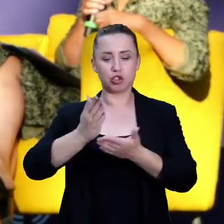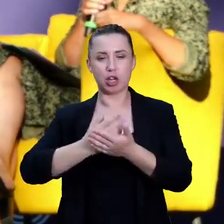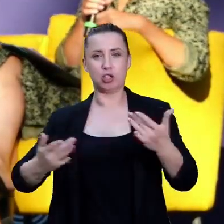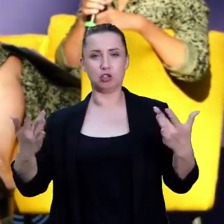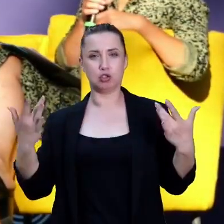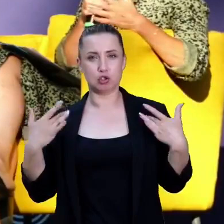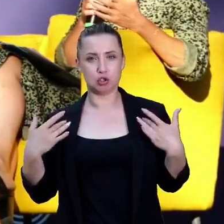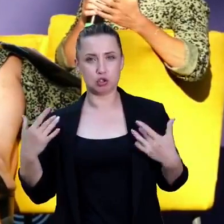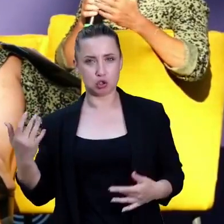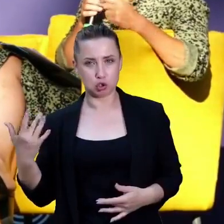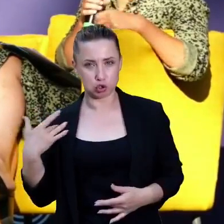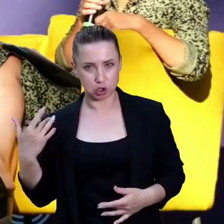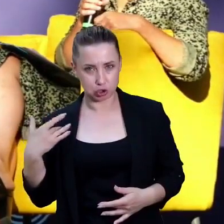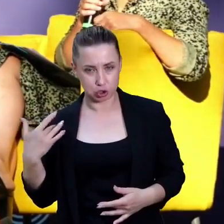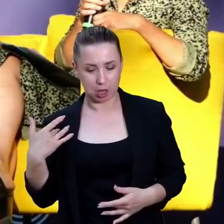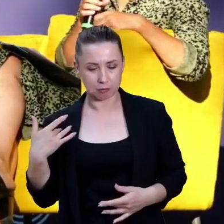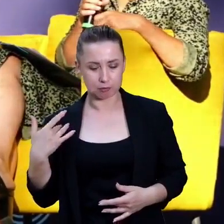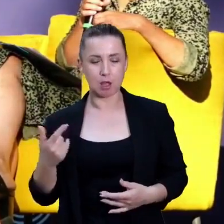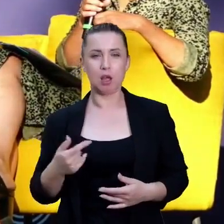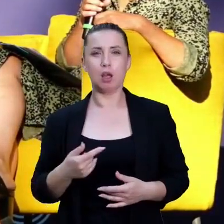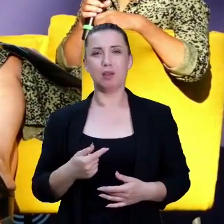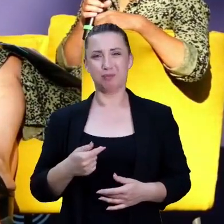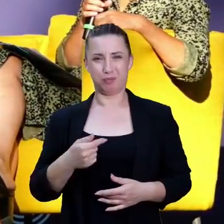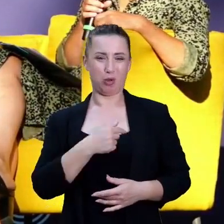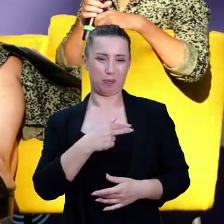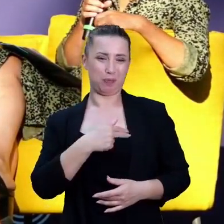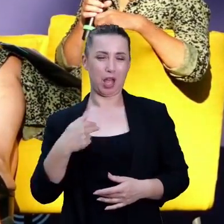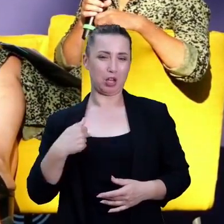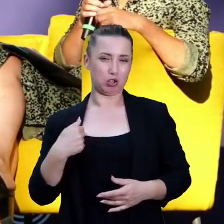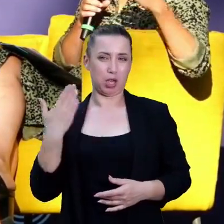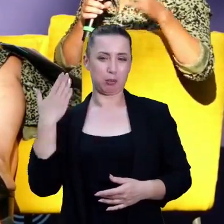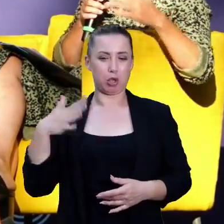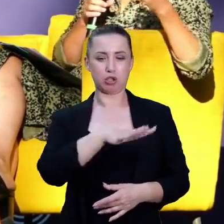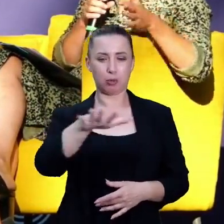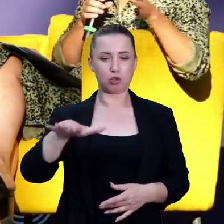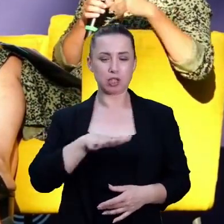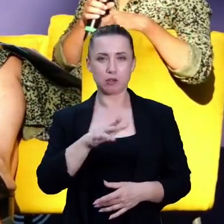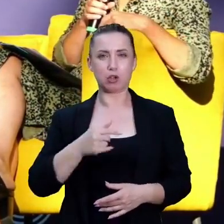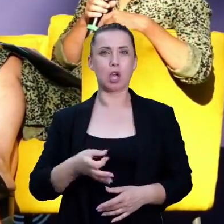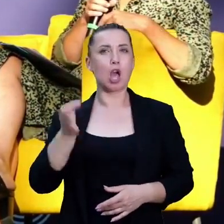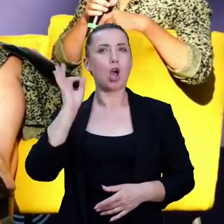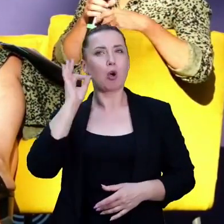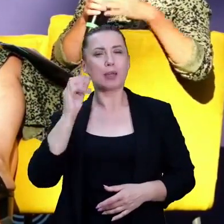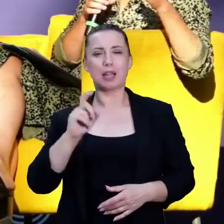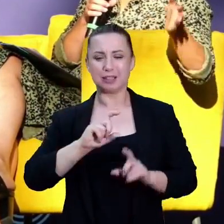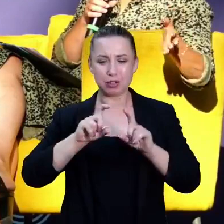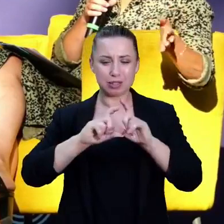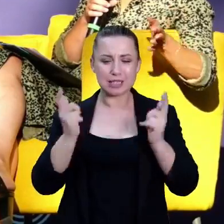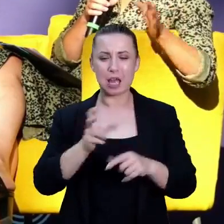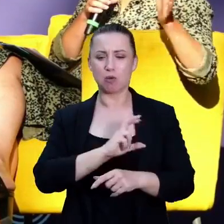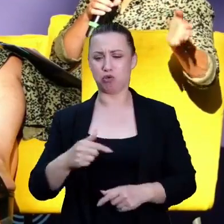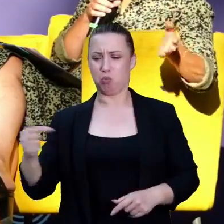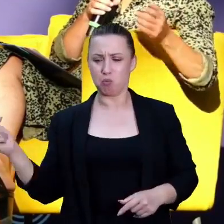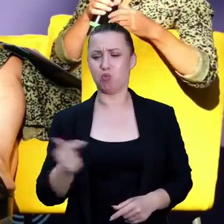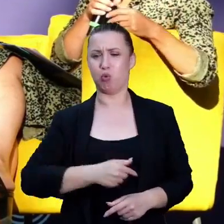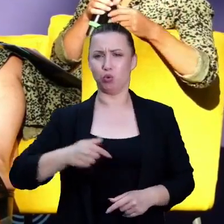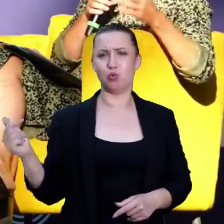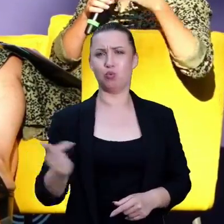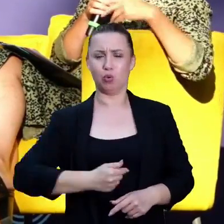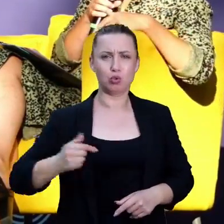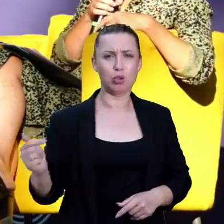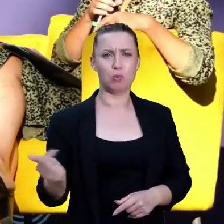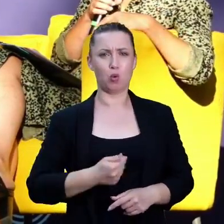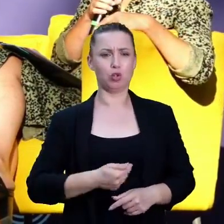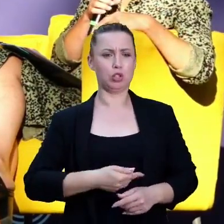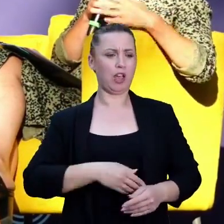też w naszym społeczeństwie pewnie bardziej niż w innych, no że kobieta ciągle coś musi, tak? Musi tutaj wychować